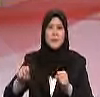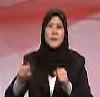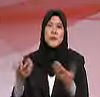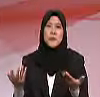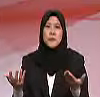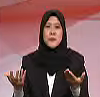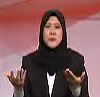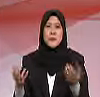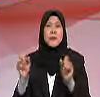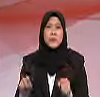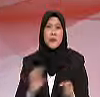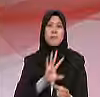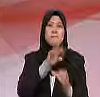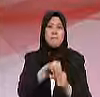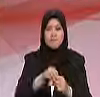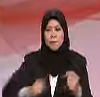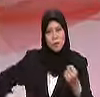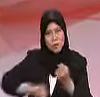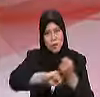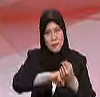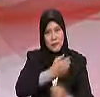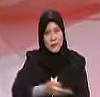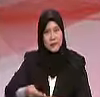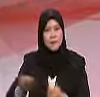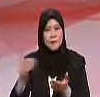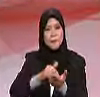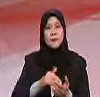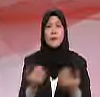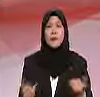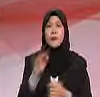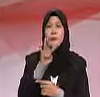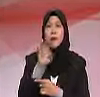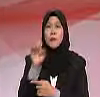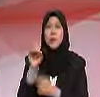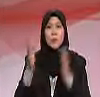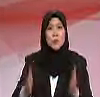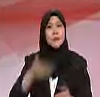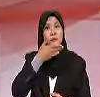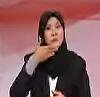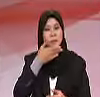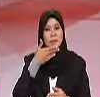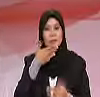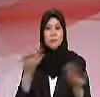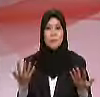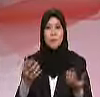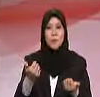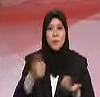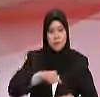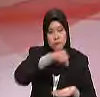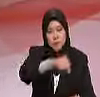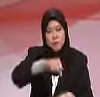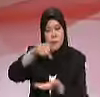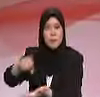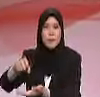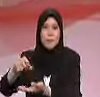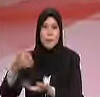ataupun turut sama menyumbang lagi. Andy bersama 40 pemuda ISMA ditemui RTM semasa pengagihan bantuan di